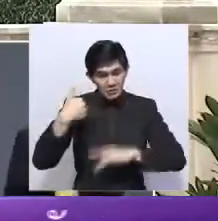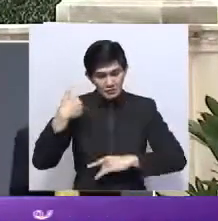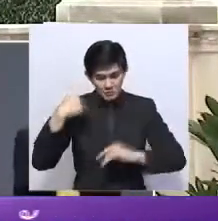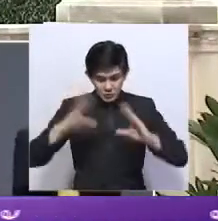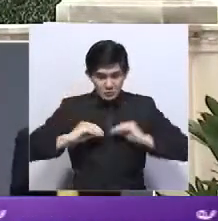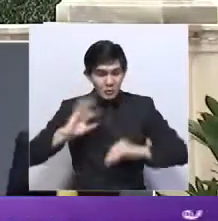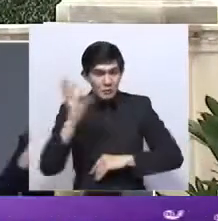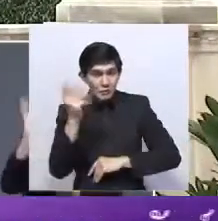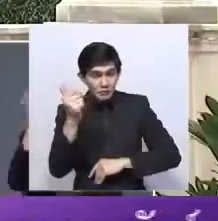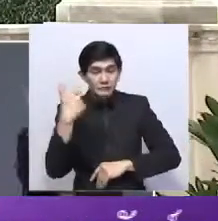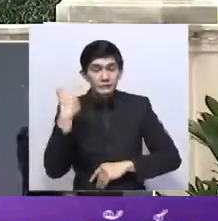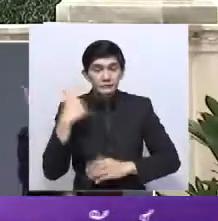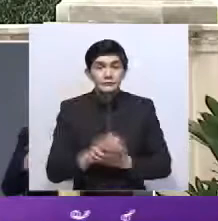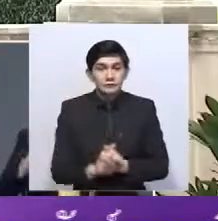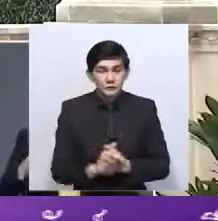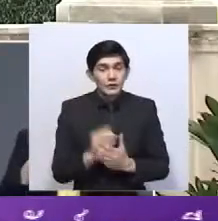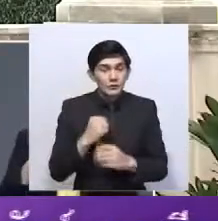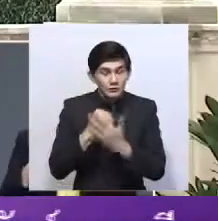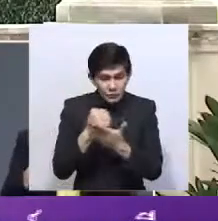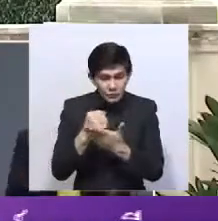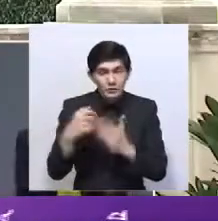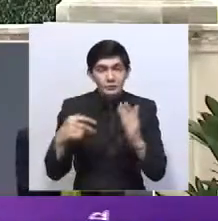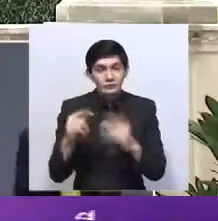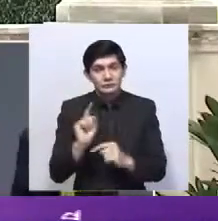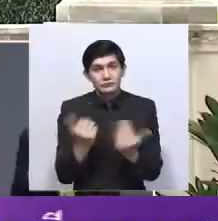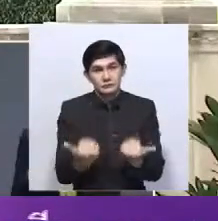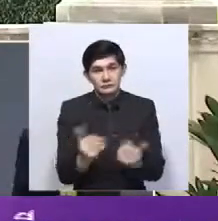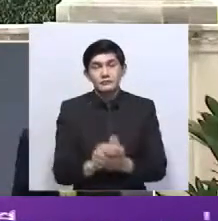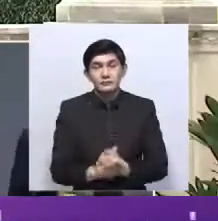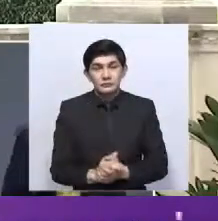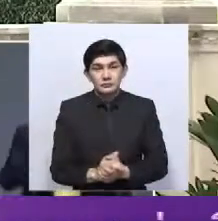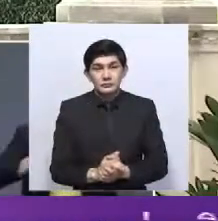ที่ยอมรับในสากลนะครับต้องช่วยกันนะครับ